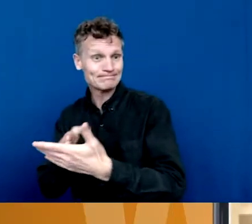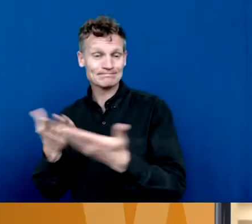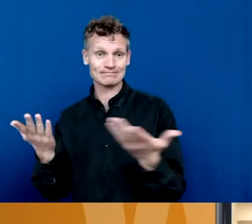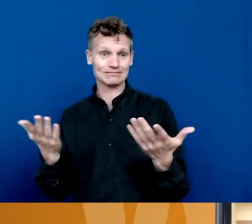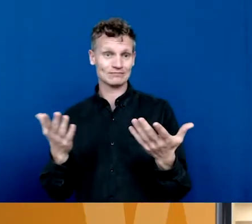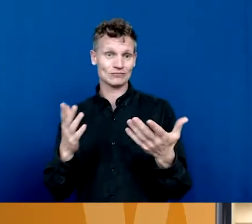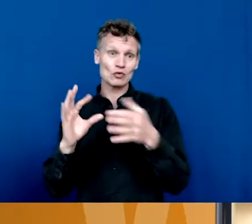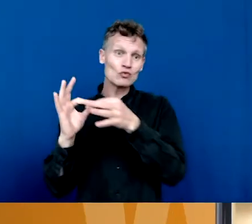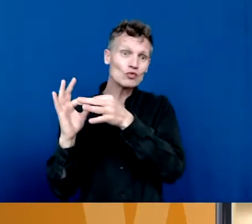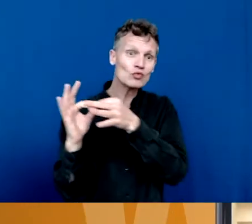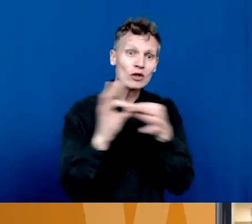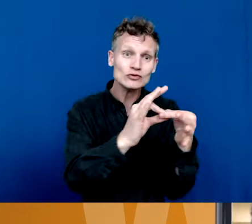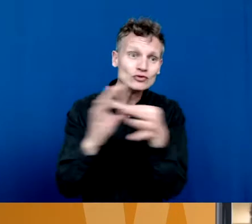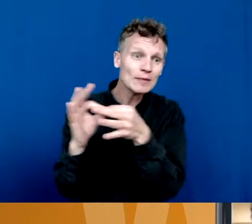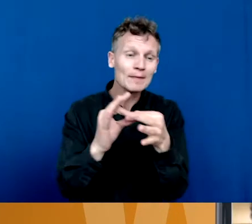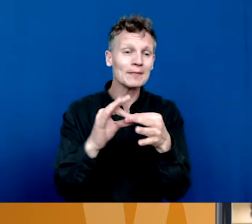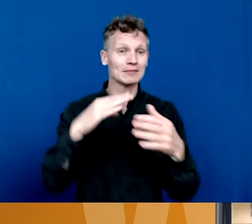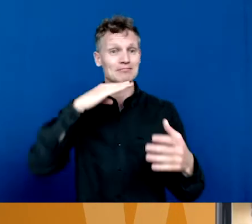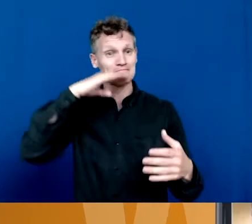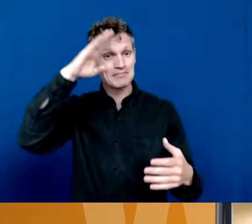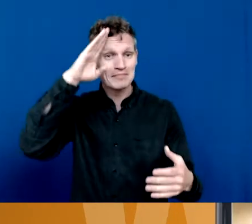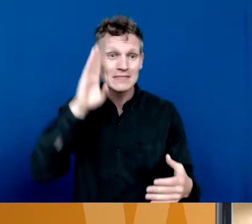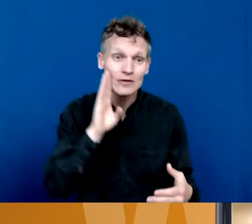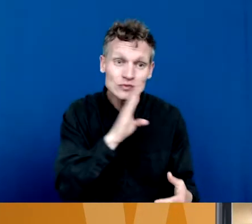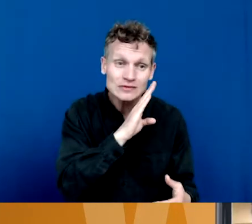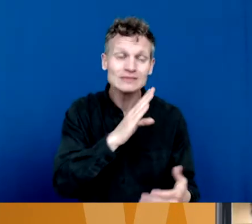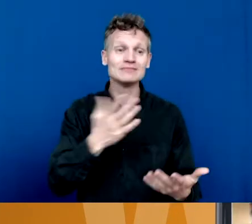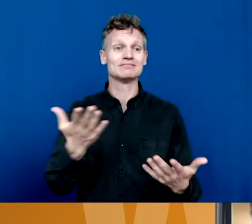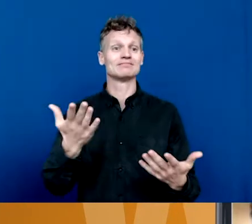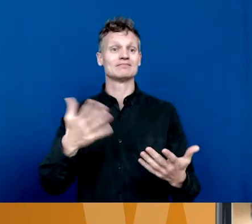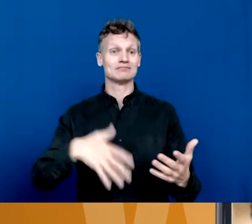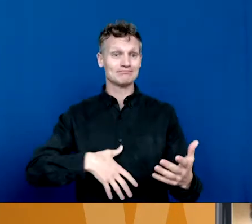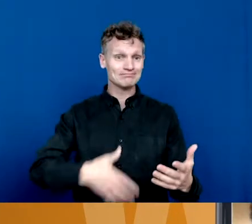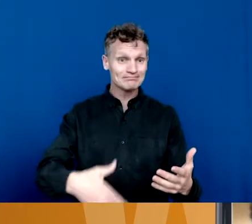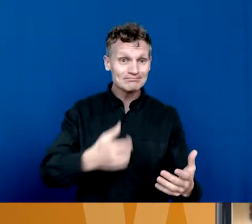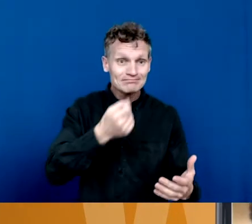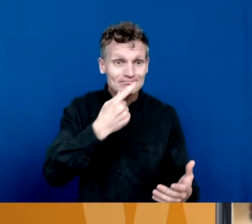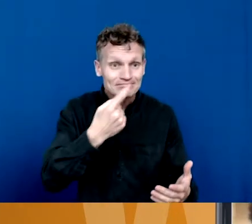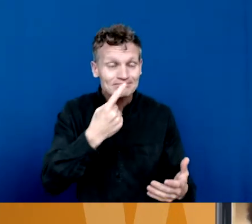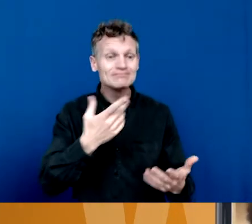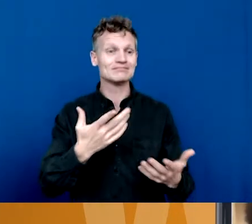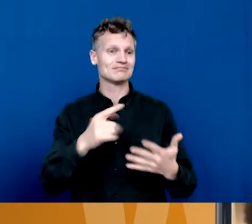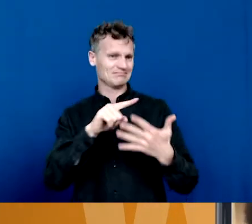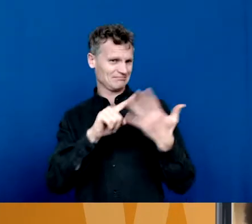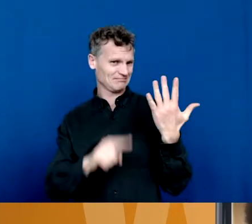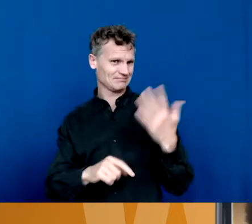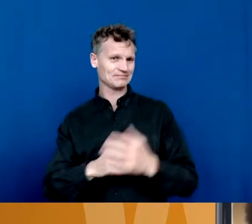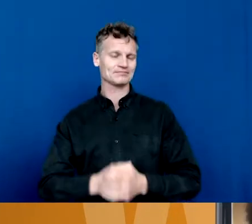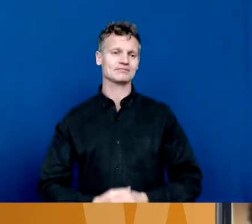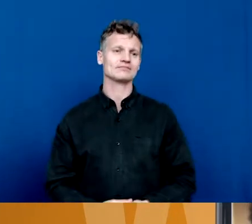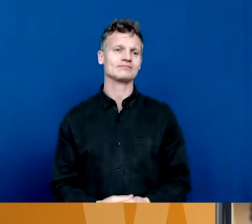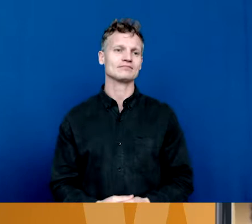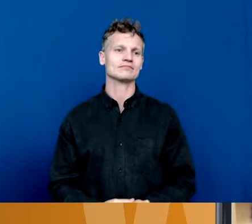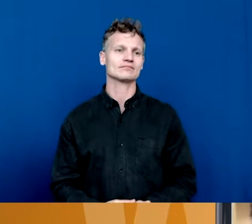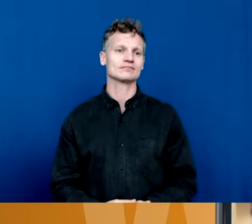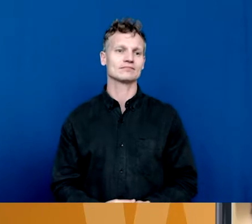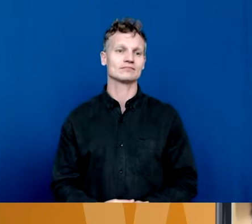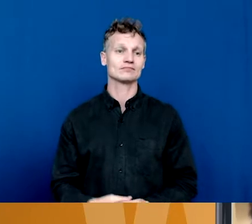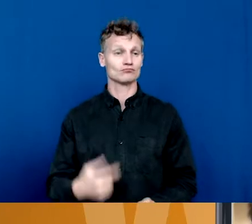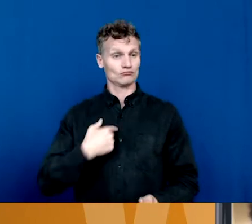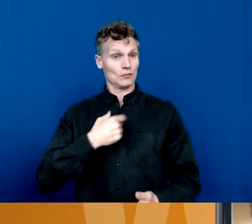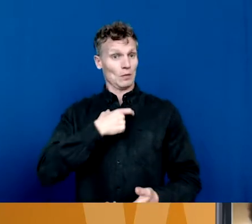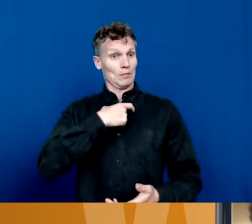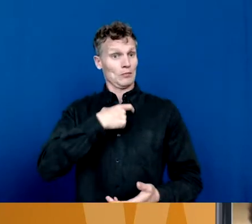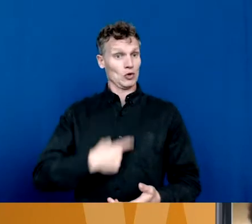As a person with a disability, En tant que personne handicapée, je voudrais que les autres sachent que les personnes handicapées ont